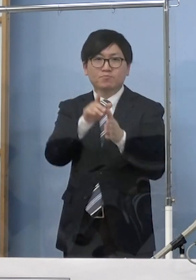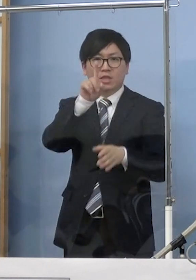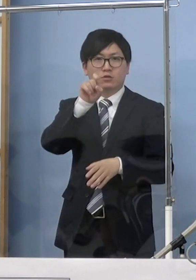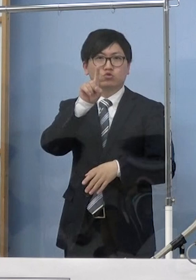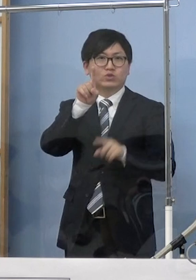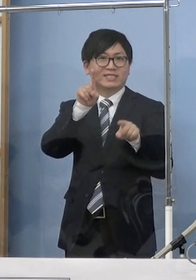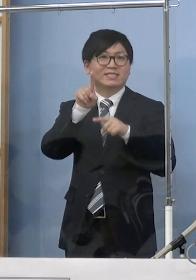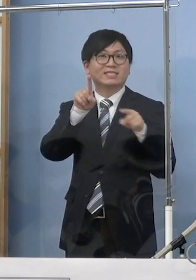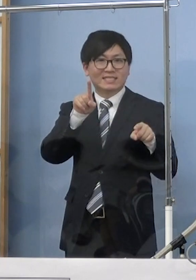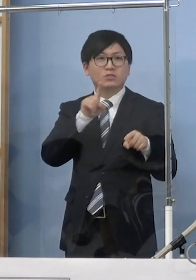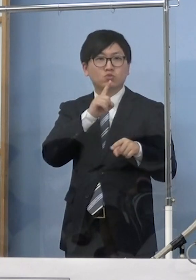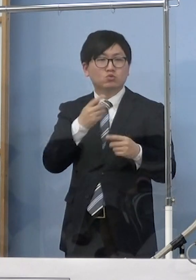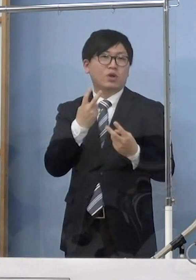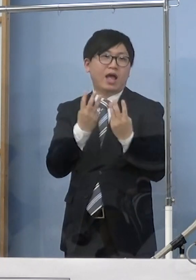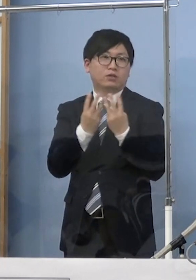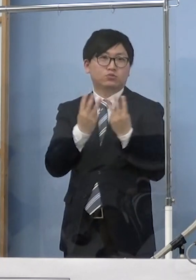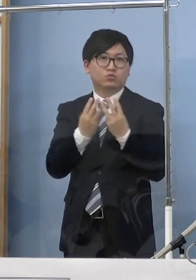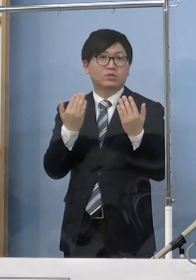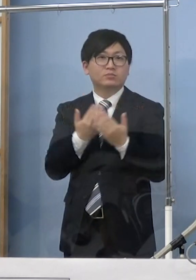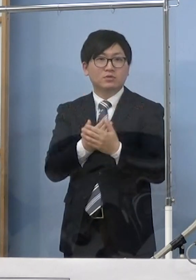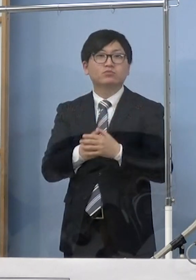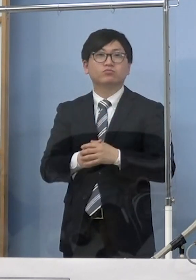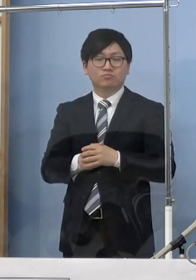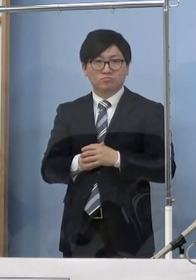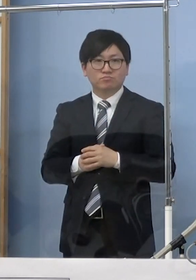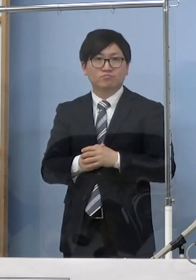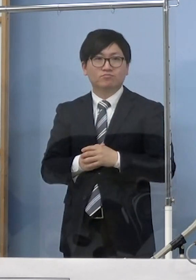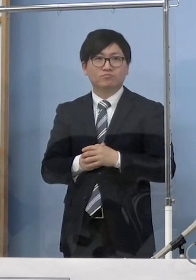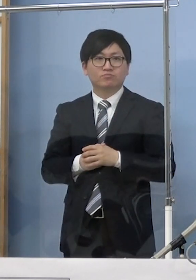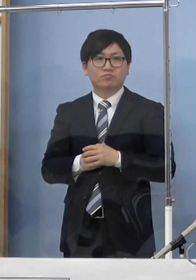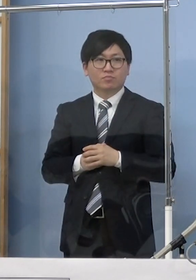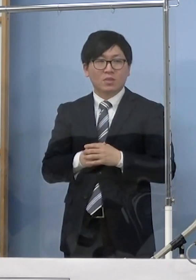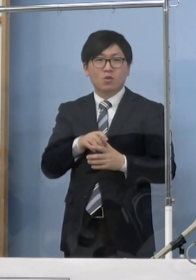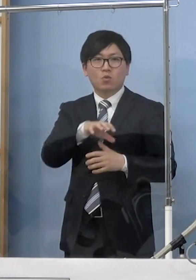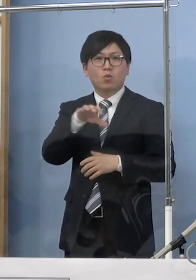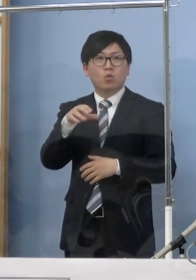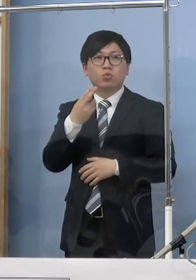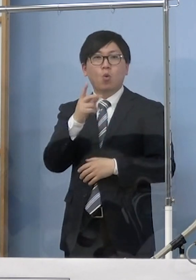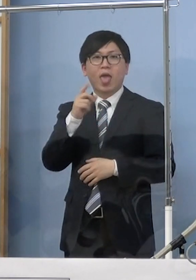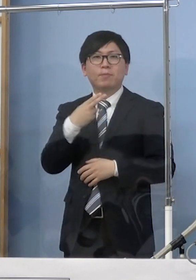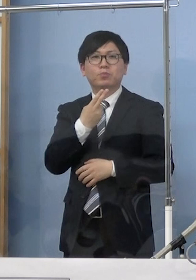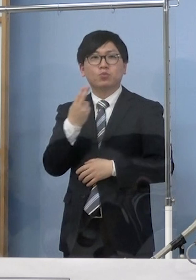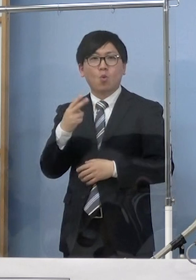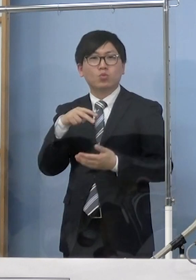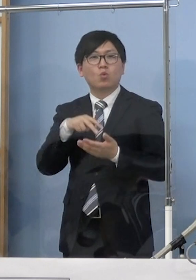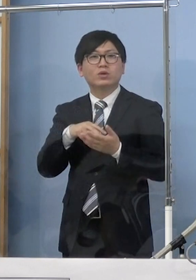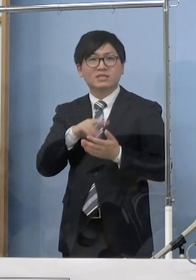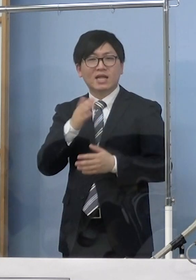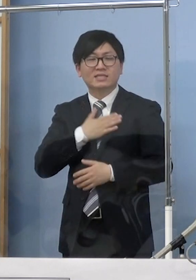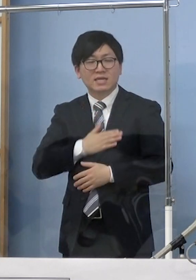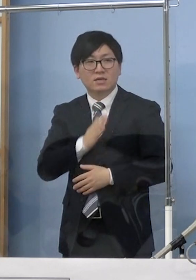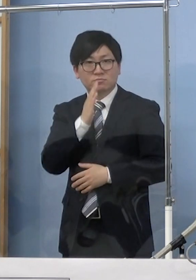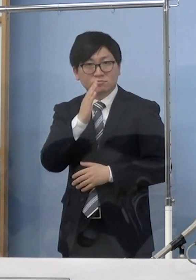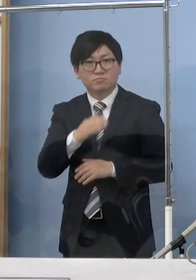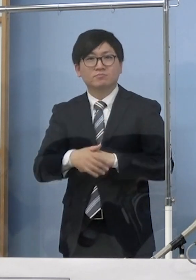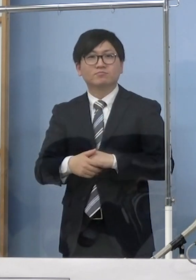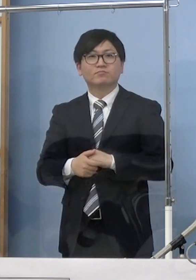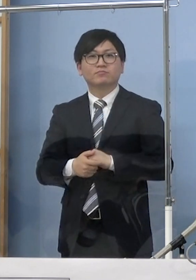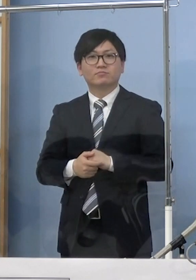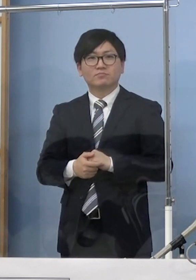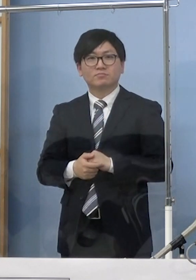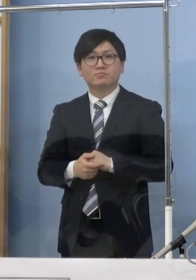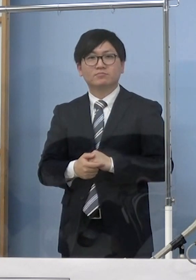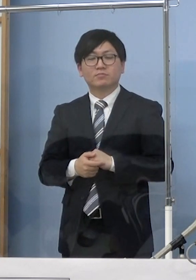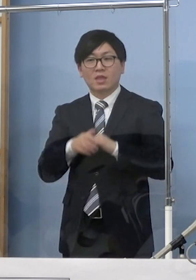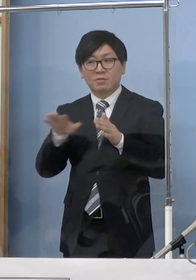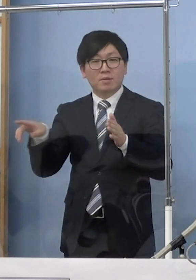ということになりますので、これは逆にトレンドとしてご理解をいただければと思います。以上です。 これまでの感染